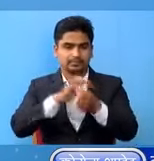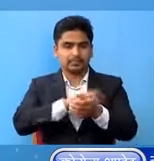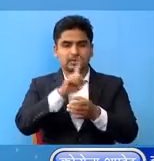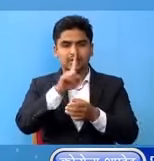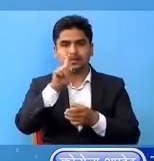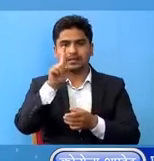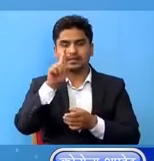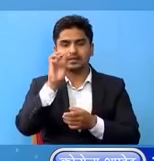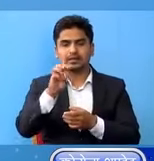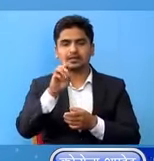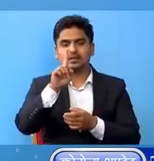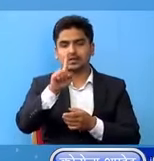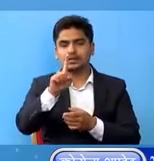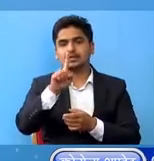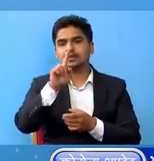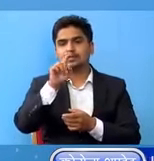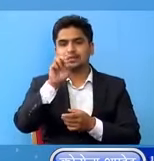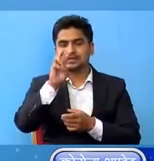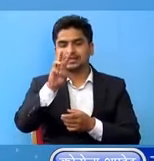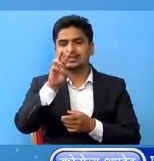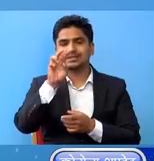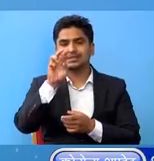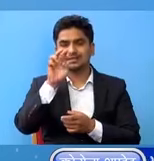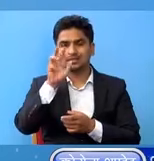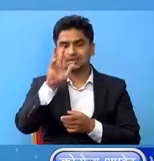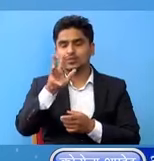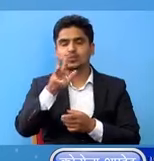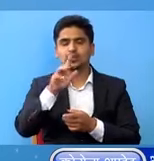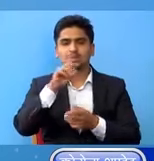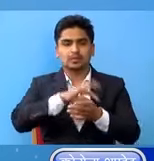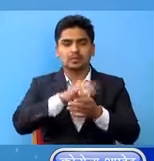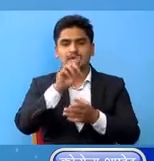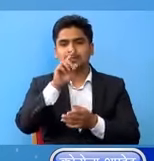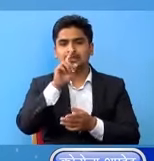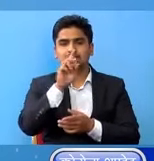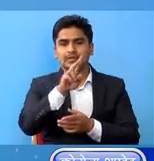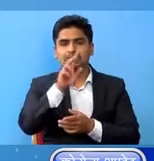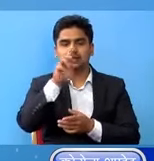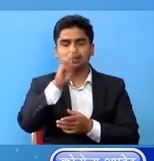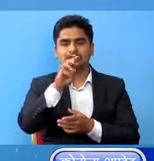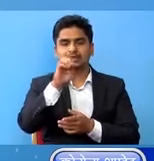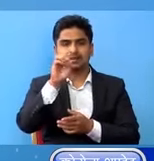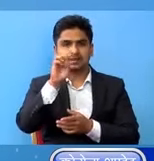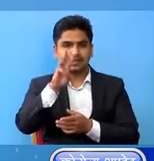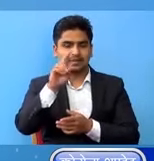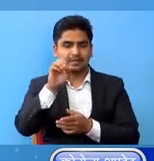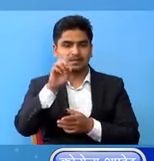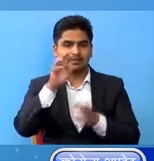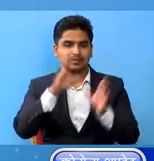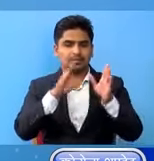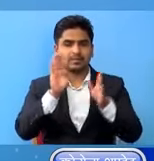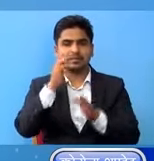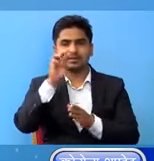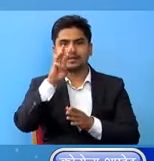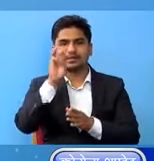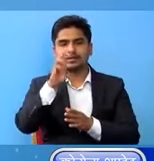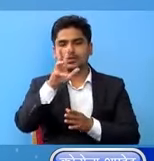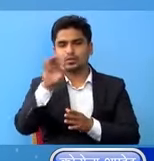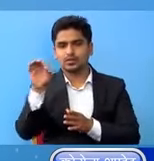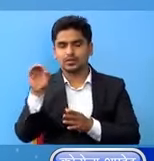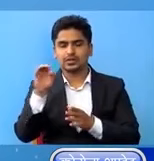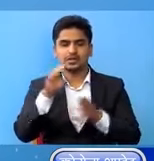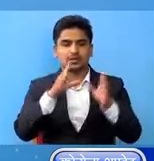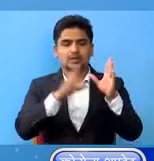एकमा 1,139, प्रदेश दुईमा 1,301, बागमती प्रदेशमा 3,900, गण्डकी